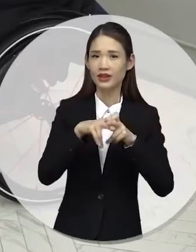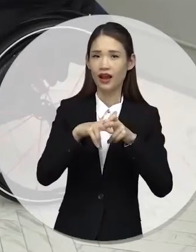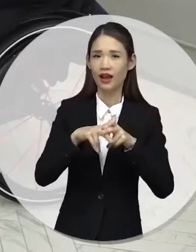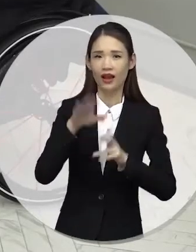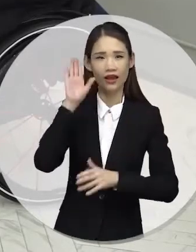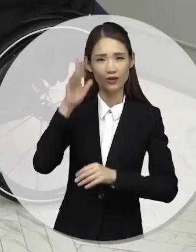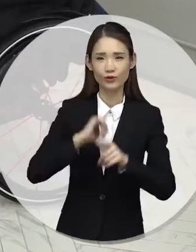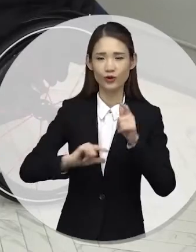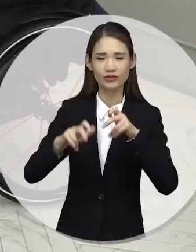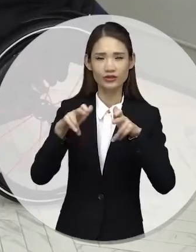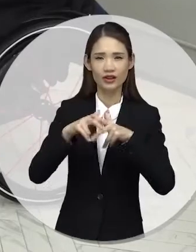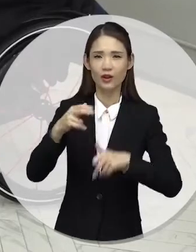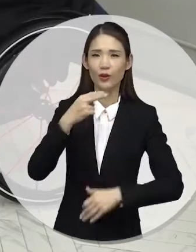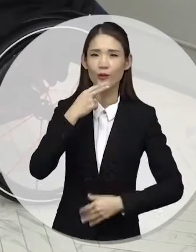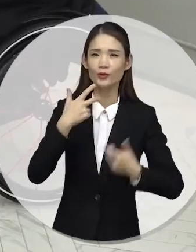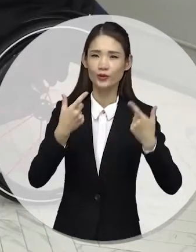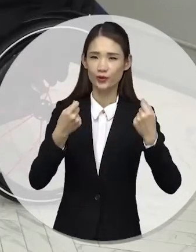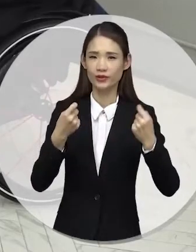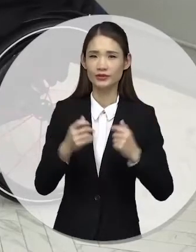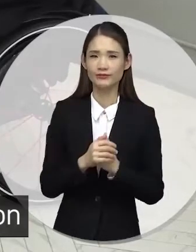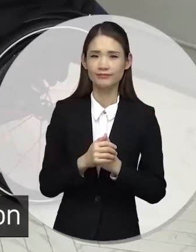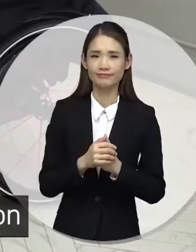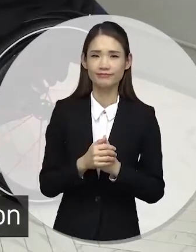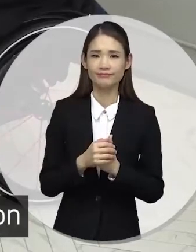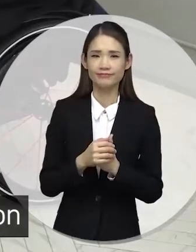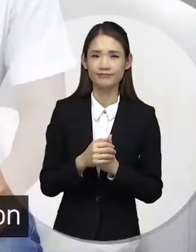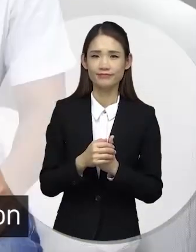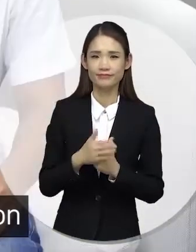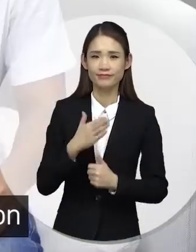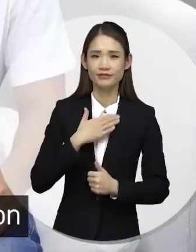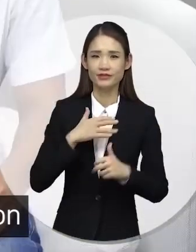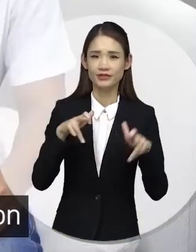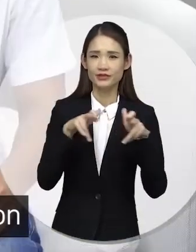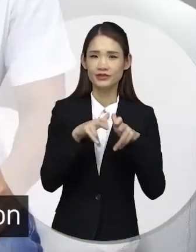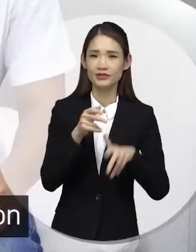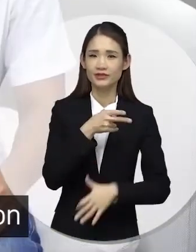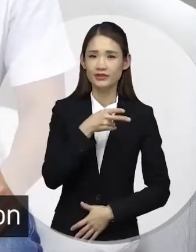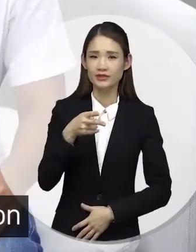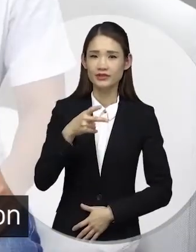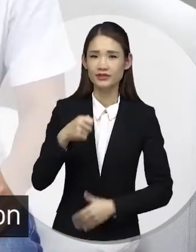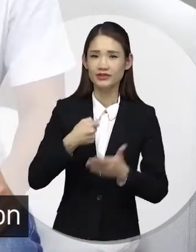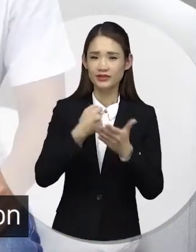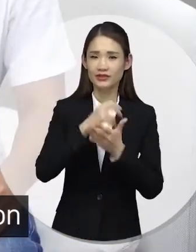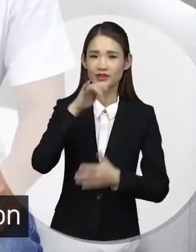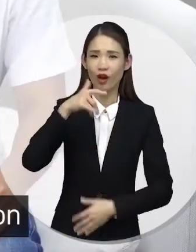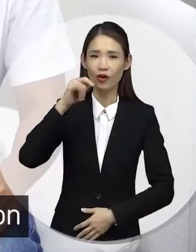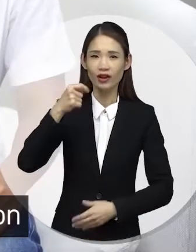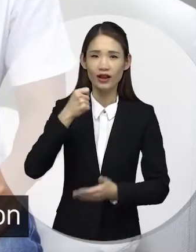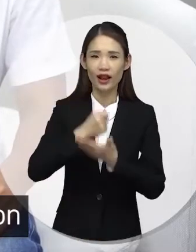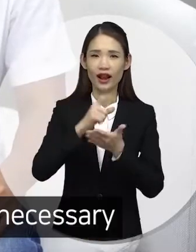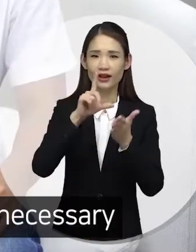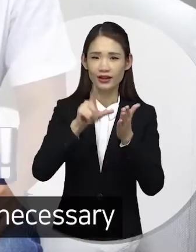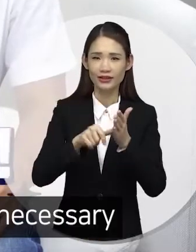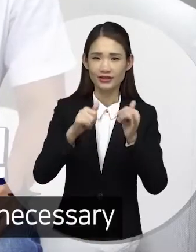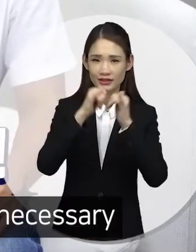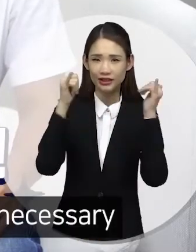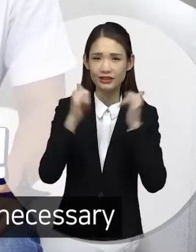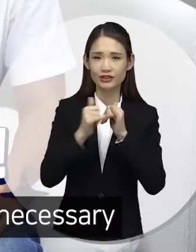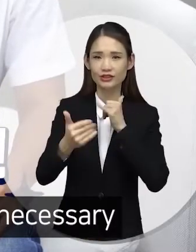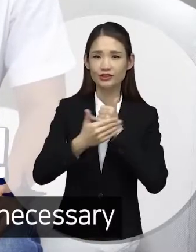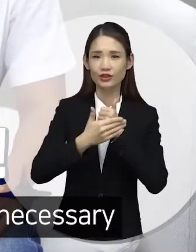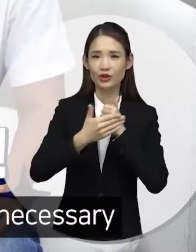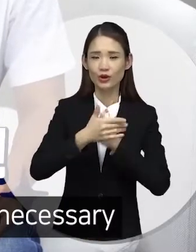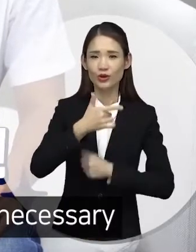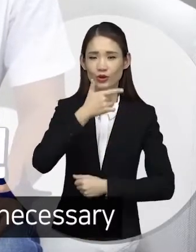장애가 아니게 될 거라고 생각을 해요. 그래서 저는 장애의 정의를 할 때 사회적